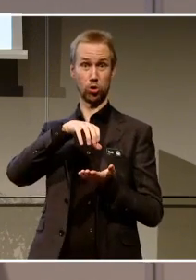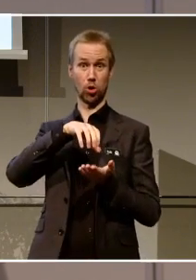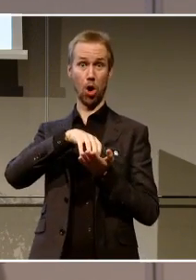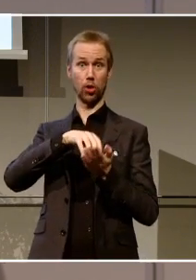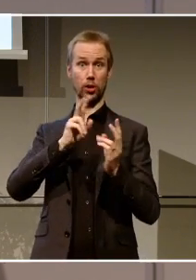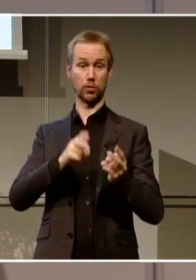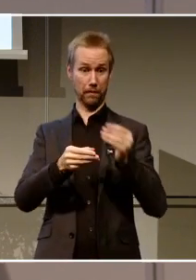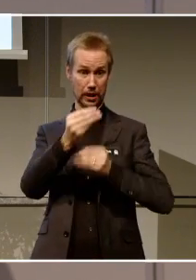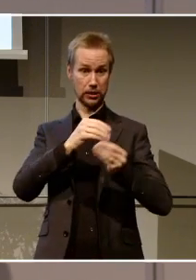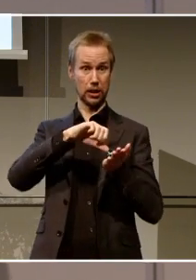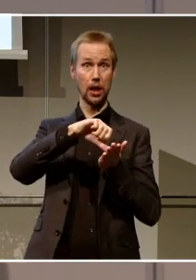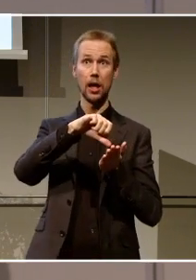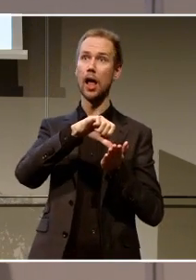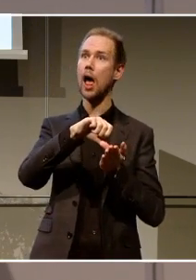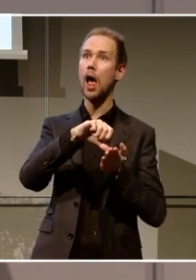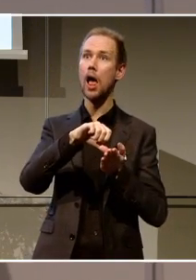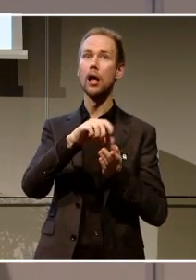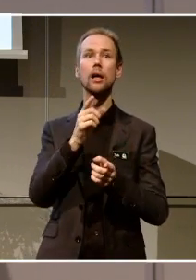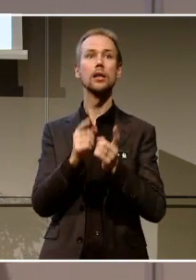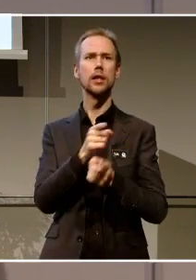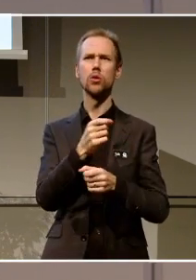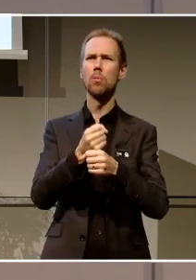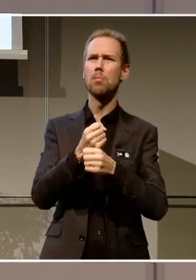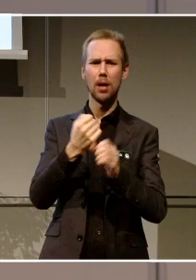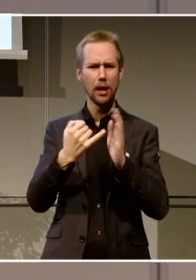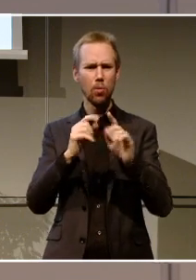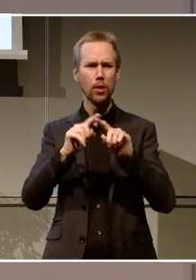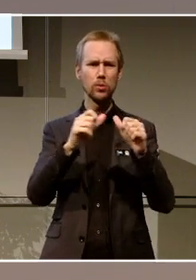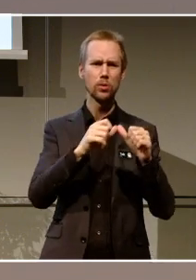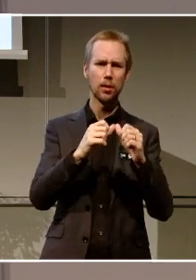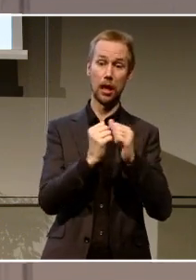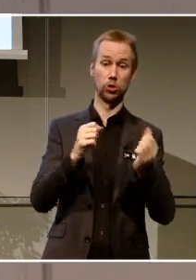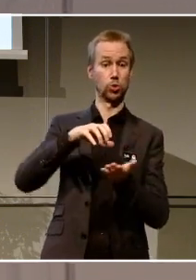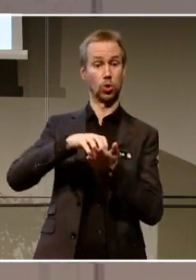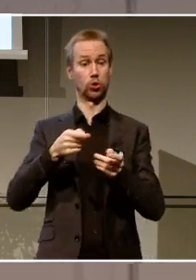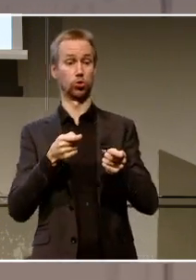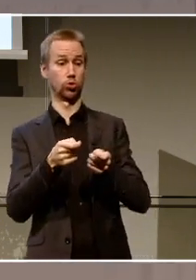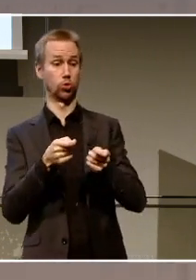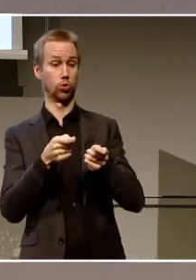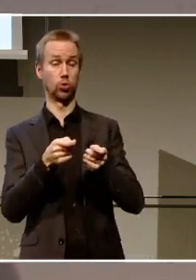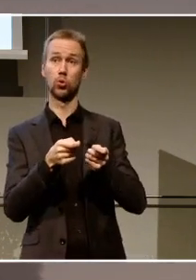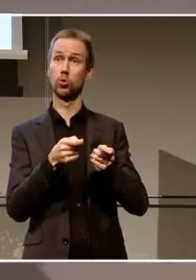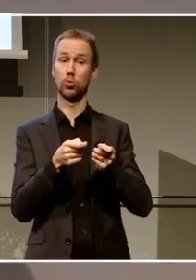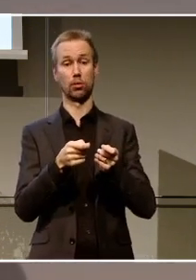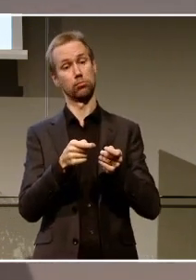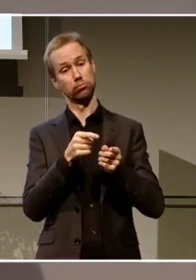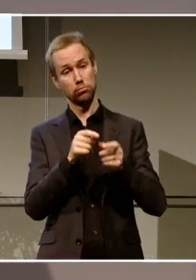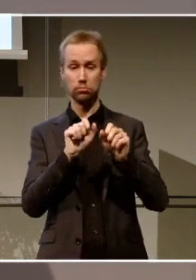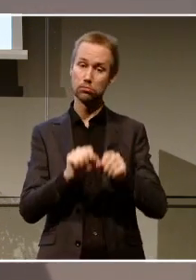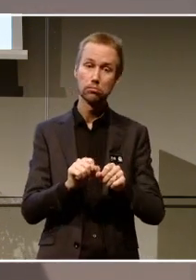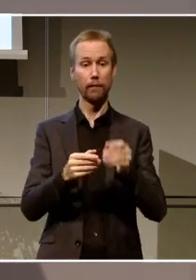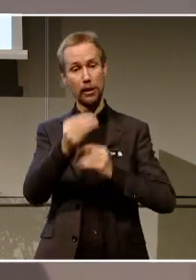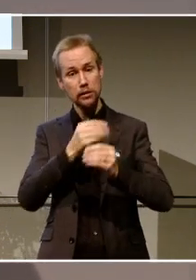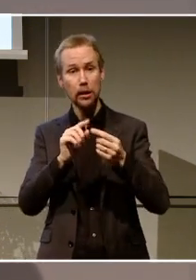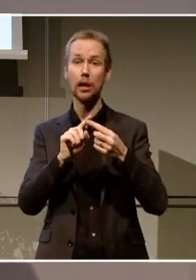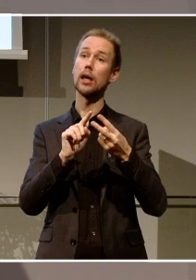i olika organisationer, fast det kanske styrs av staten eller styrs på olika sätt av finansiering och regler och normer.